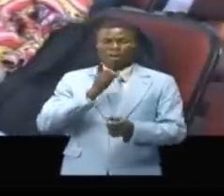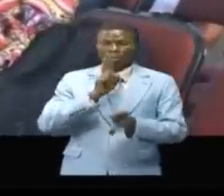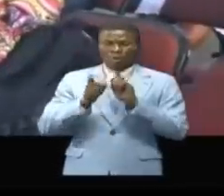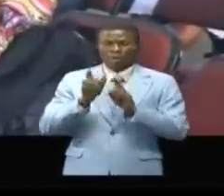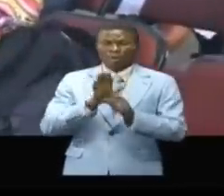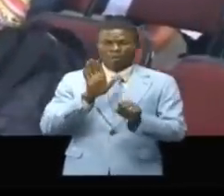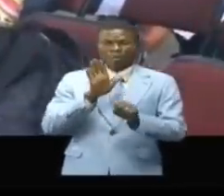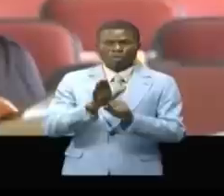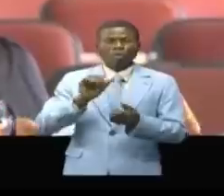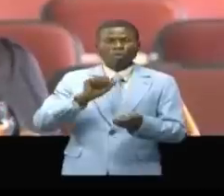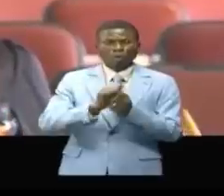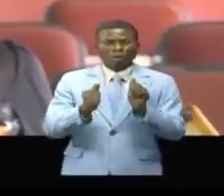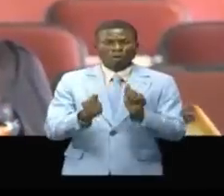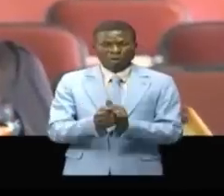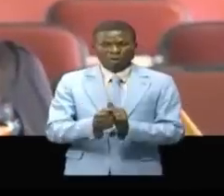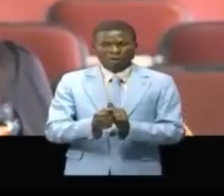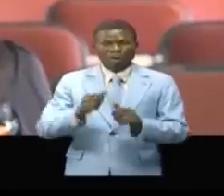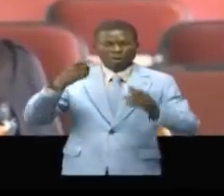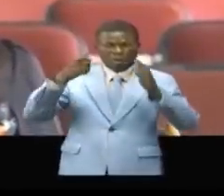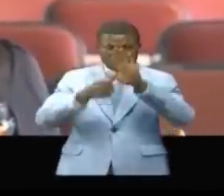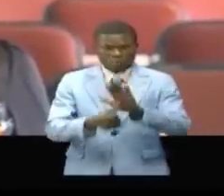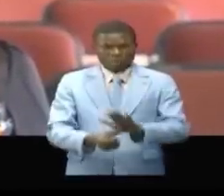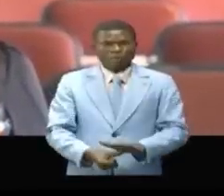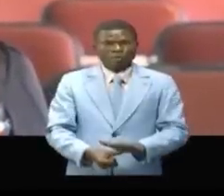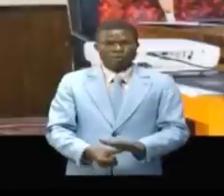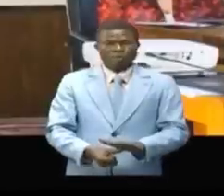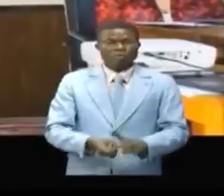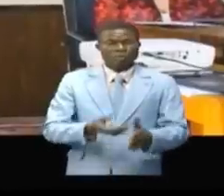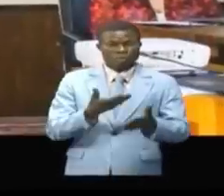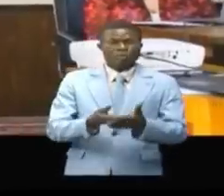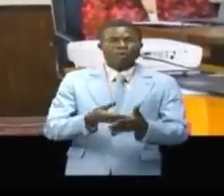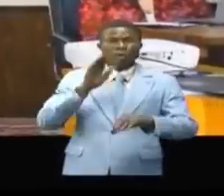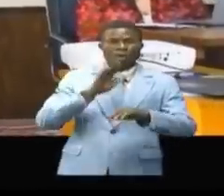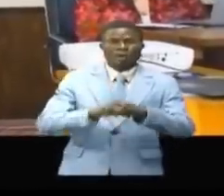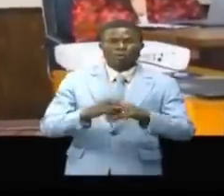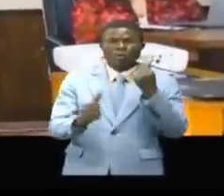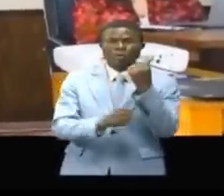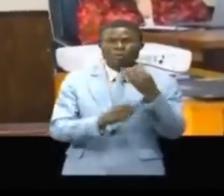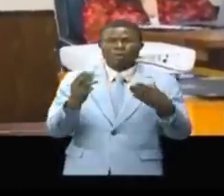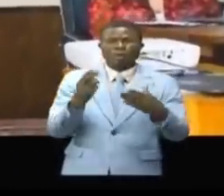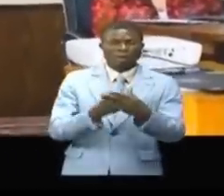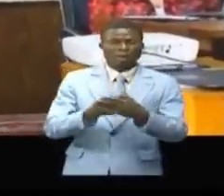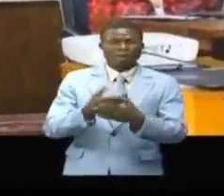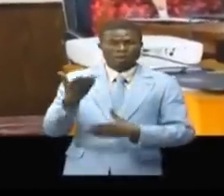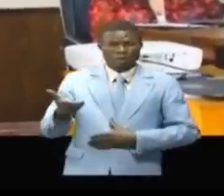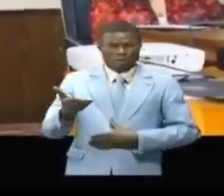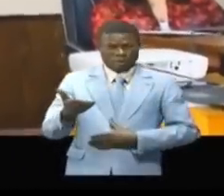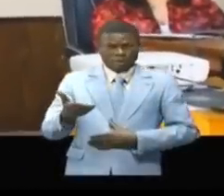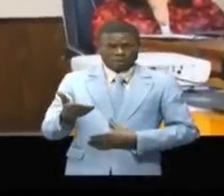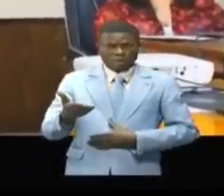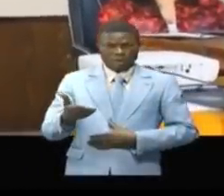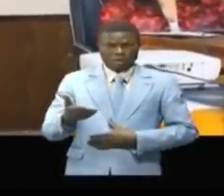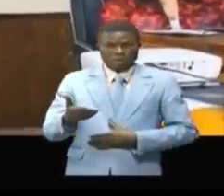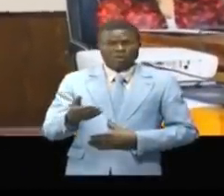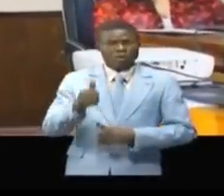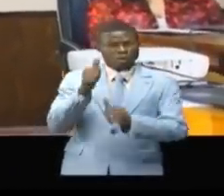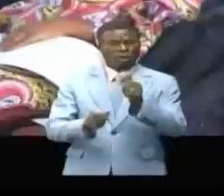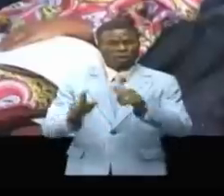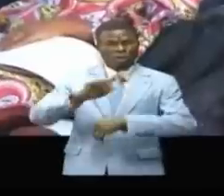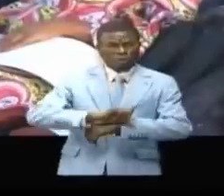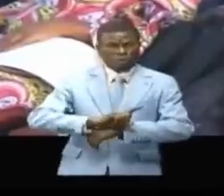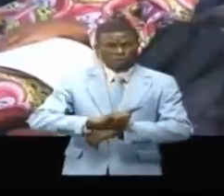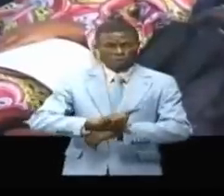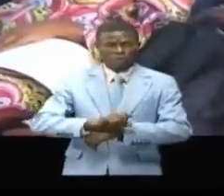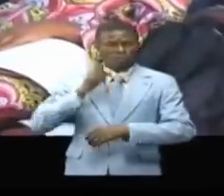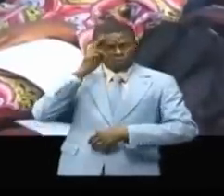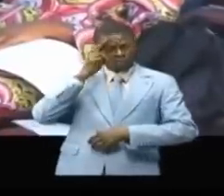différents sujets, problèmes et discriminations auxquels ces personnes vivant avec handicap font face quotidiennement. Ces